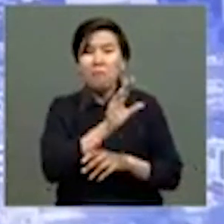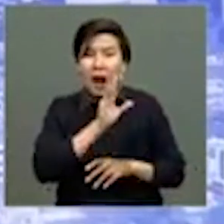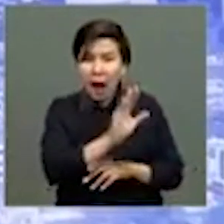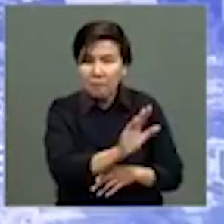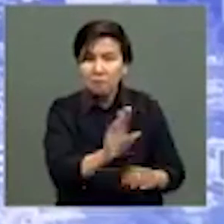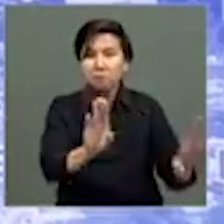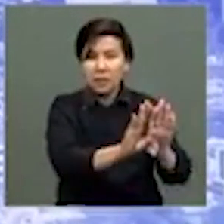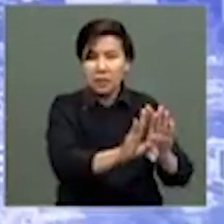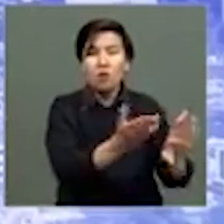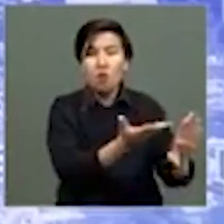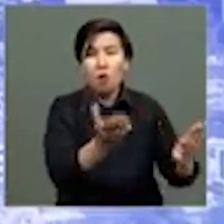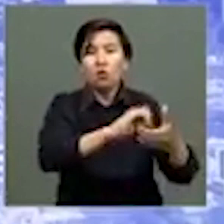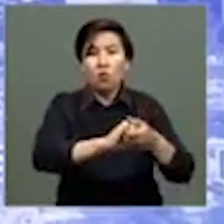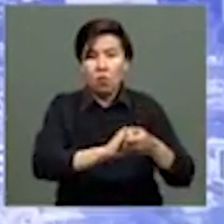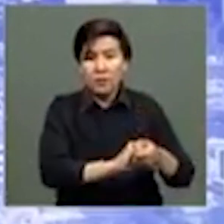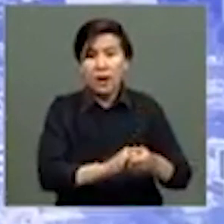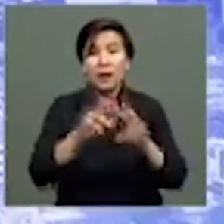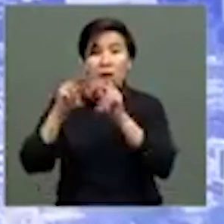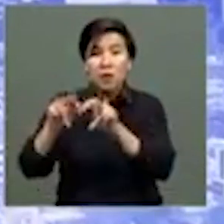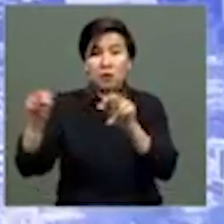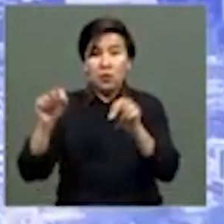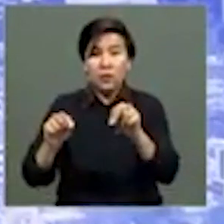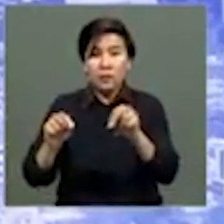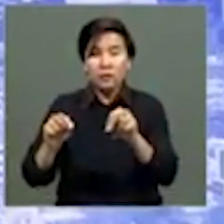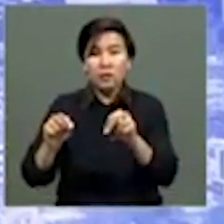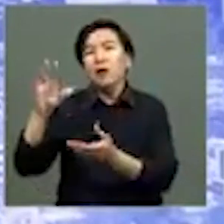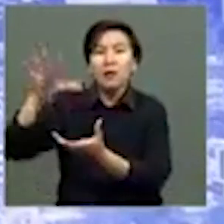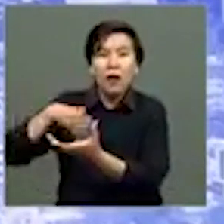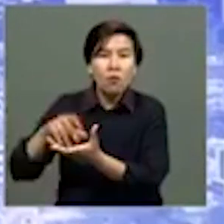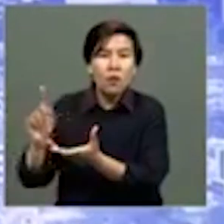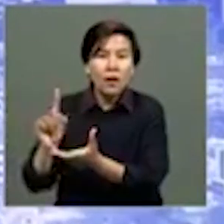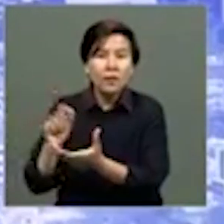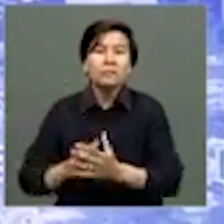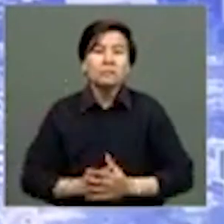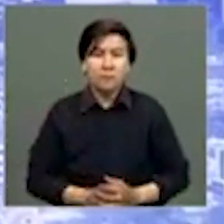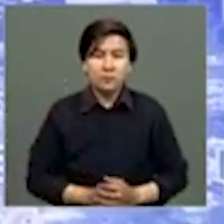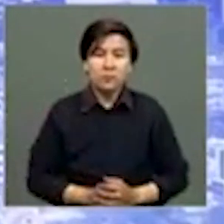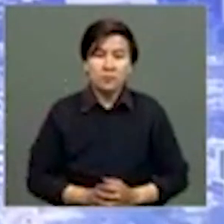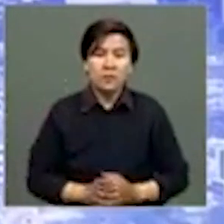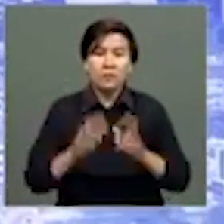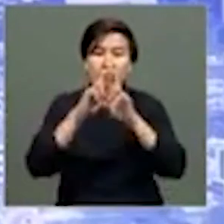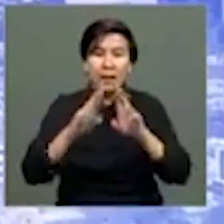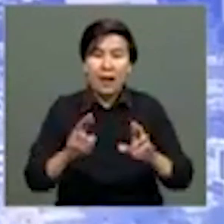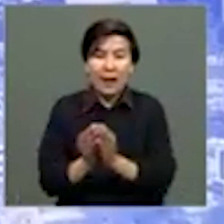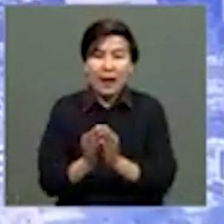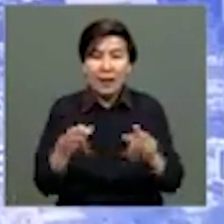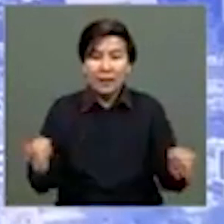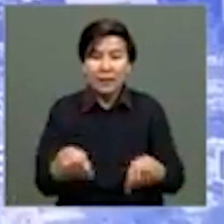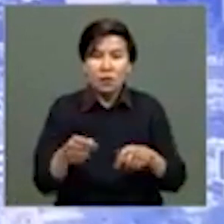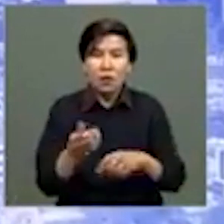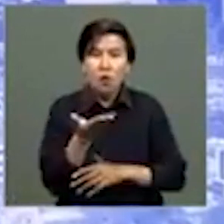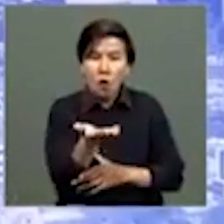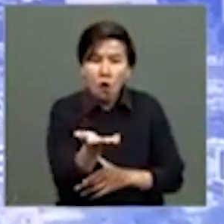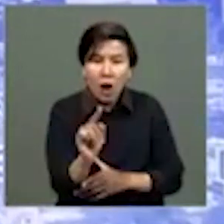งต้องขอความร่วมมือนนทบุรีเนี่ยนะคะมีรายงานด้วยค่ะว่ามีคนพบว่ามีร้านอาหารที่เราขอความร่